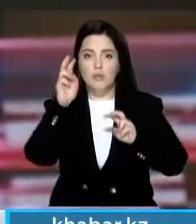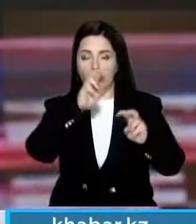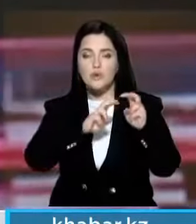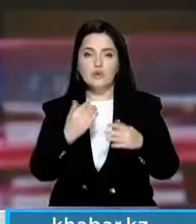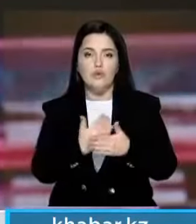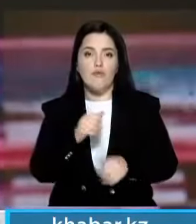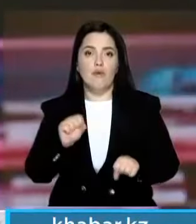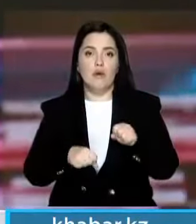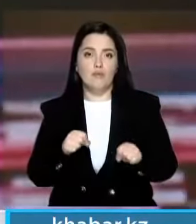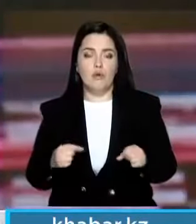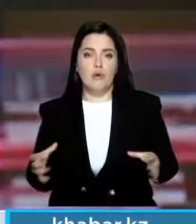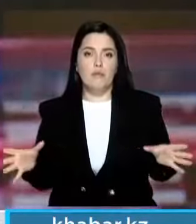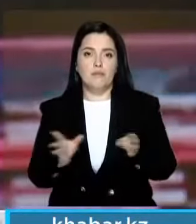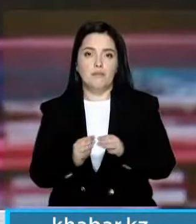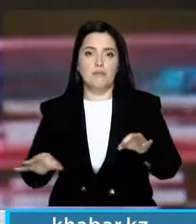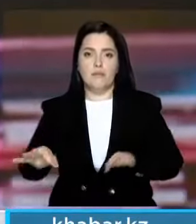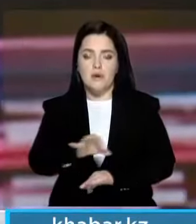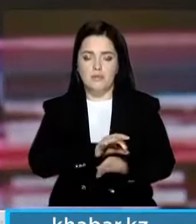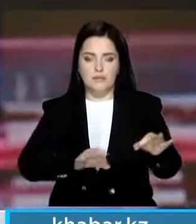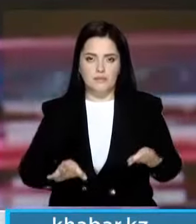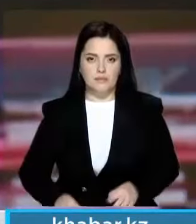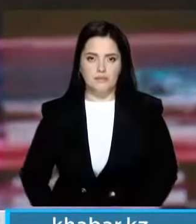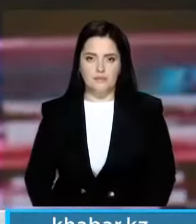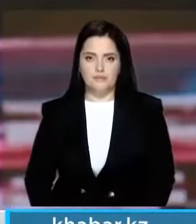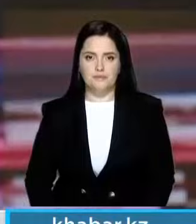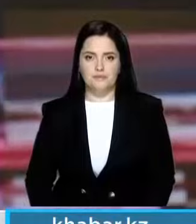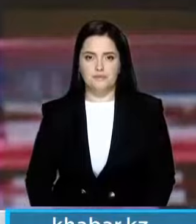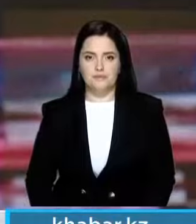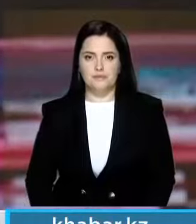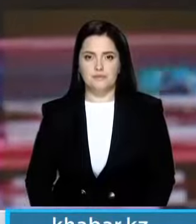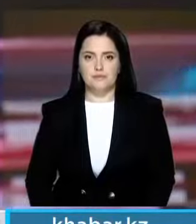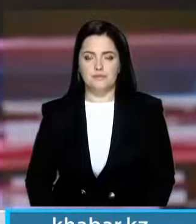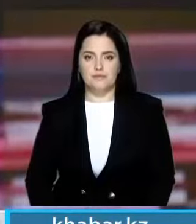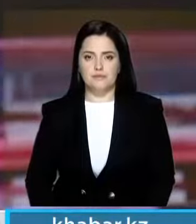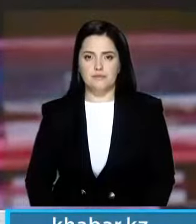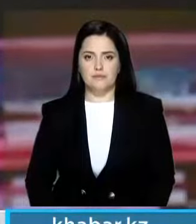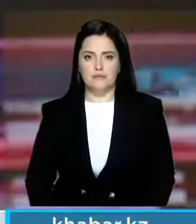новых возможностей для совместных проектов. Все подробности знает Рауан Колыбаев.